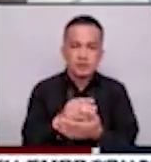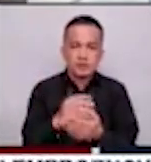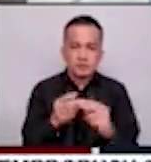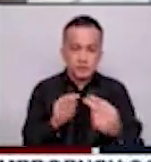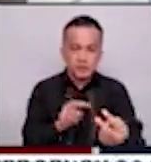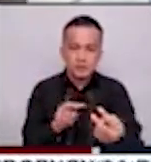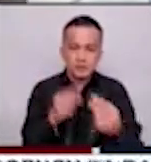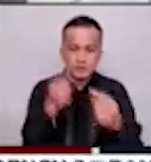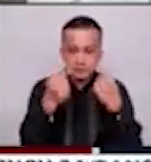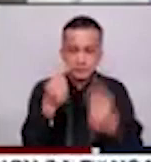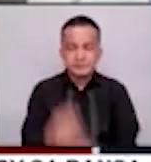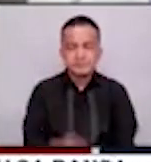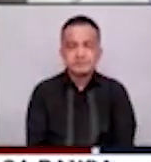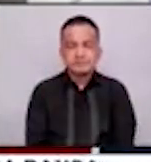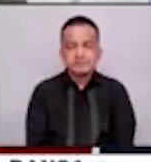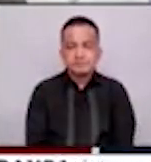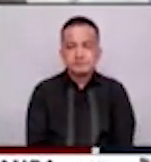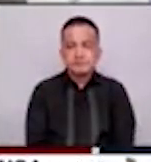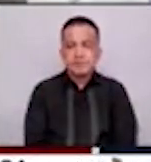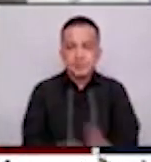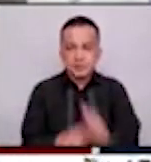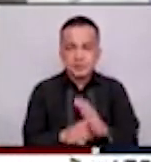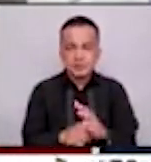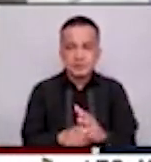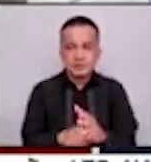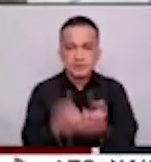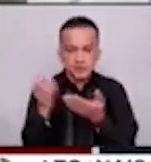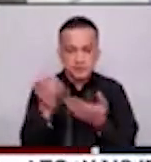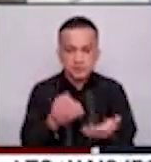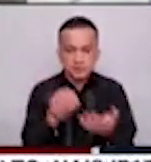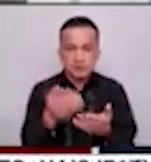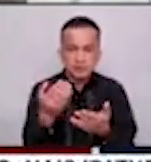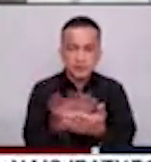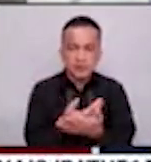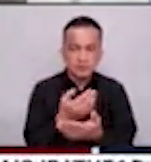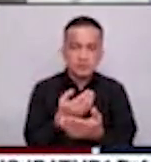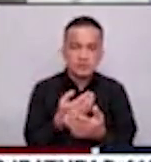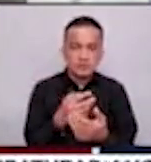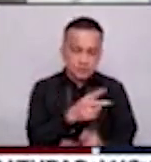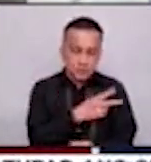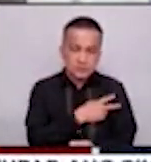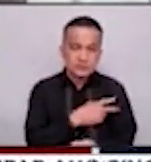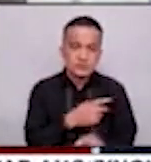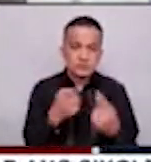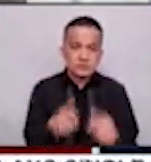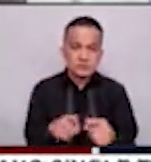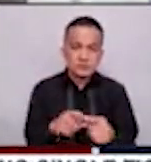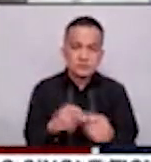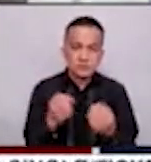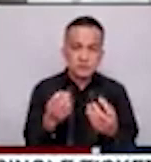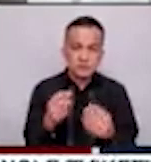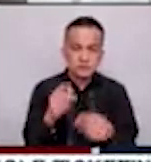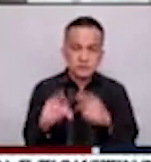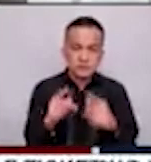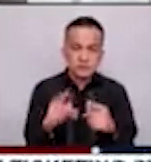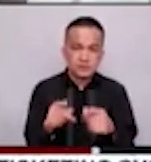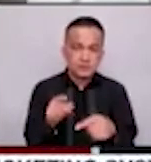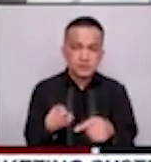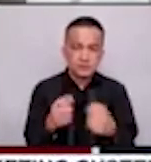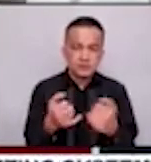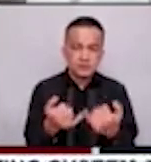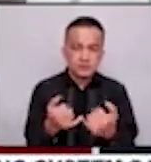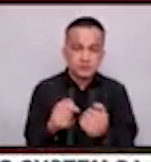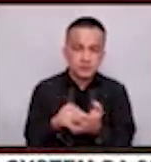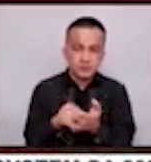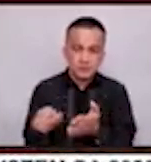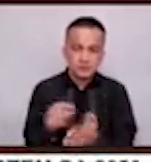halimbawa dadating itong mga bivalent vaccine. Ang mangyari niyan, talagang majority of the population will now be paying for those